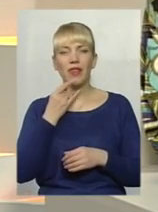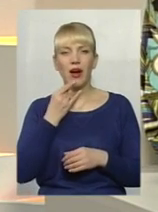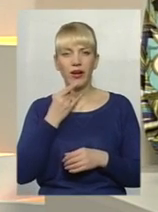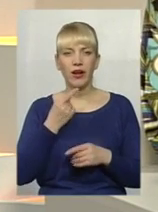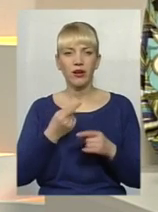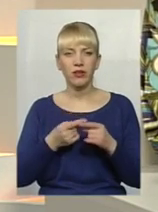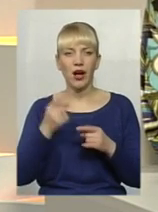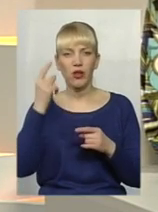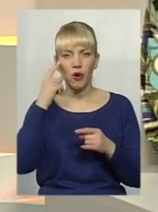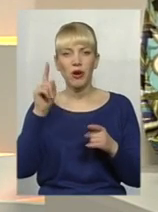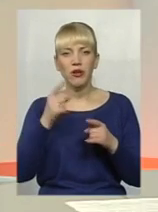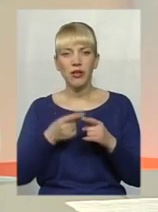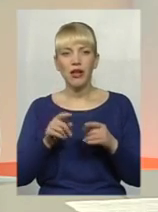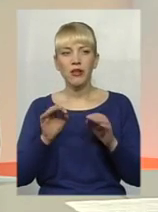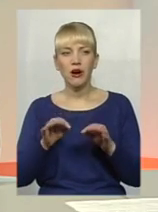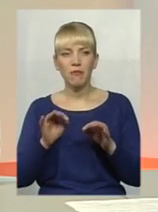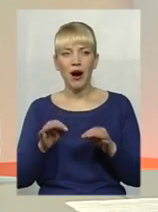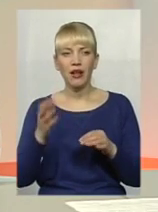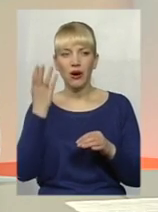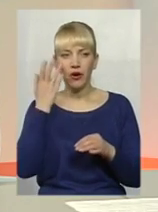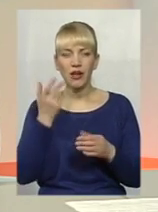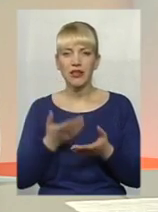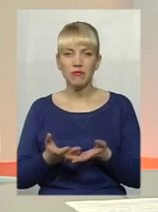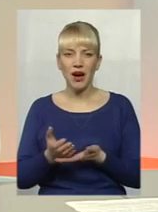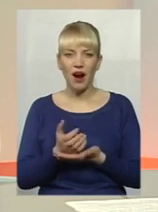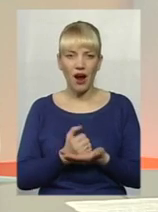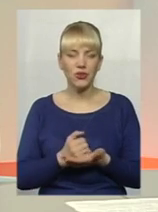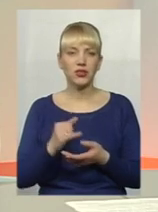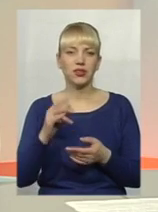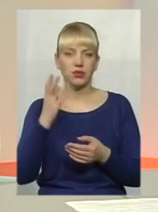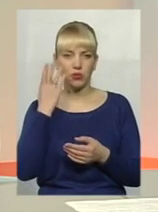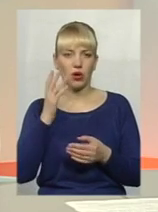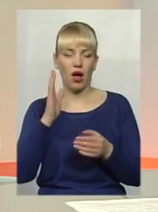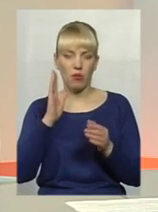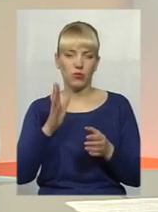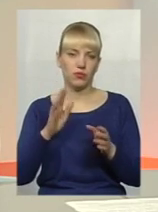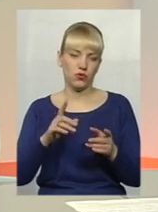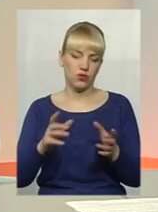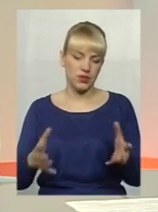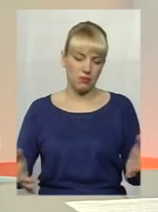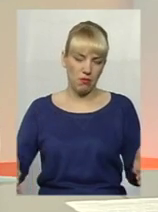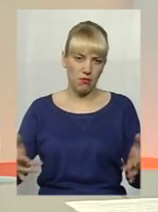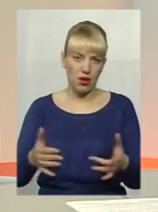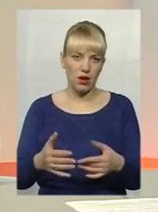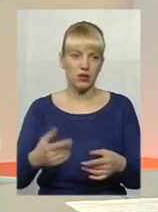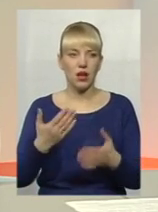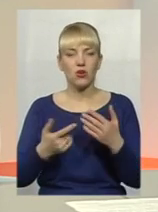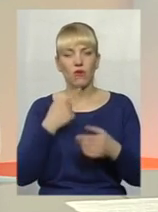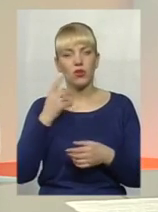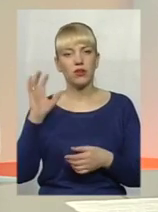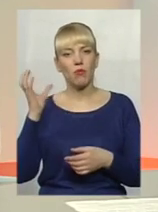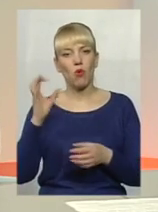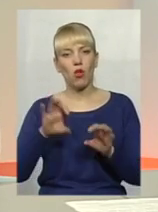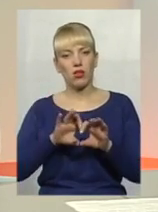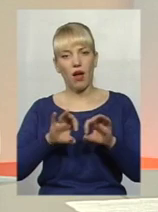це нормально, коли є пункти збору і потім їх організовано збирають. Якщо ми говоримо про люмінесцентні лампи,